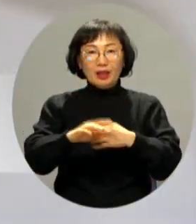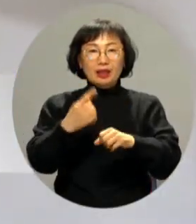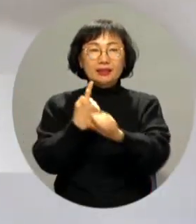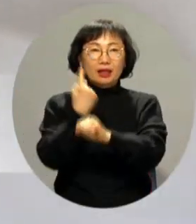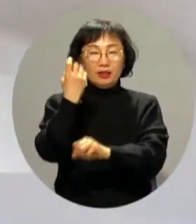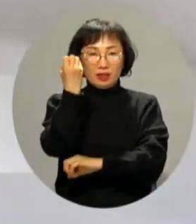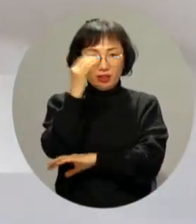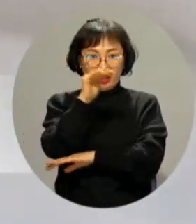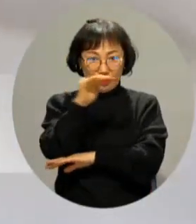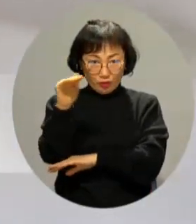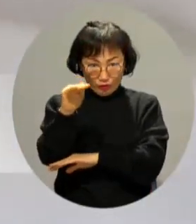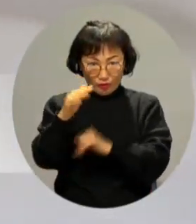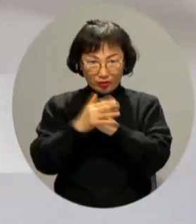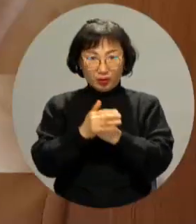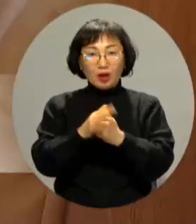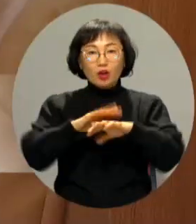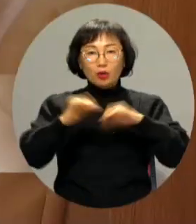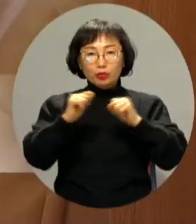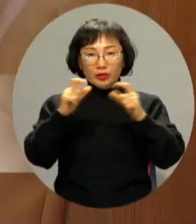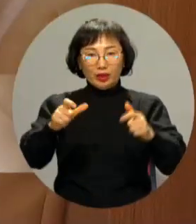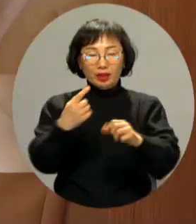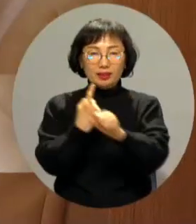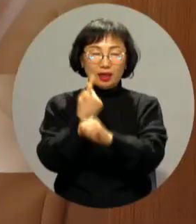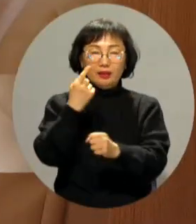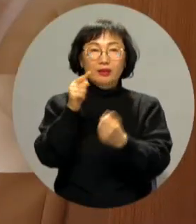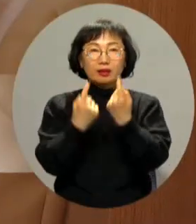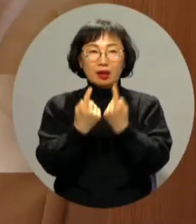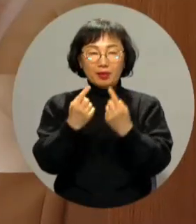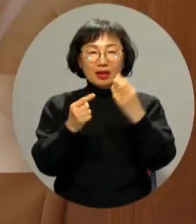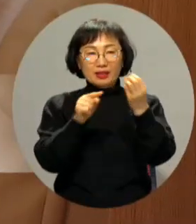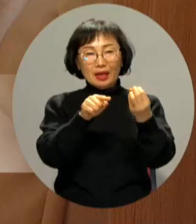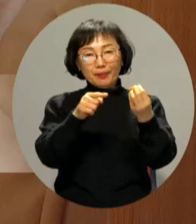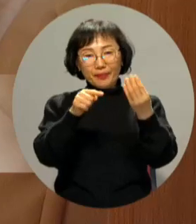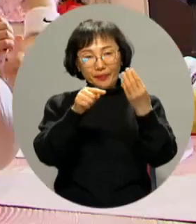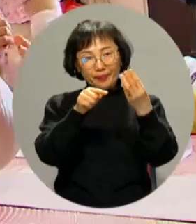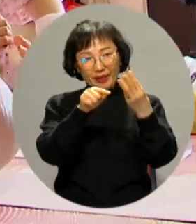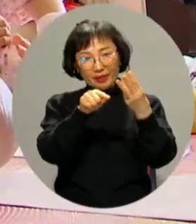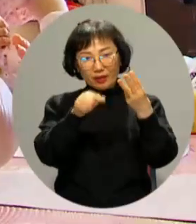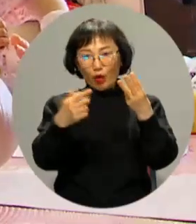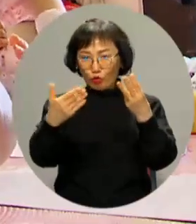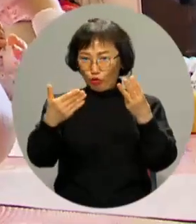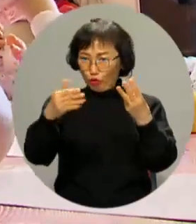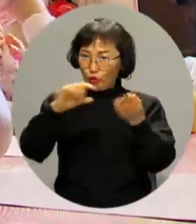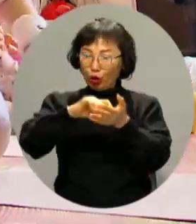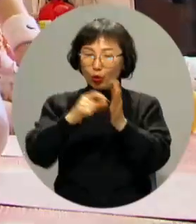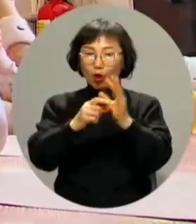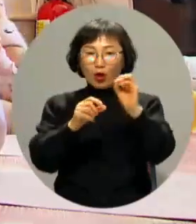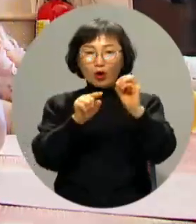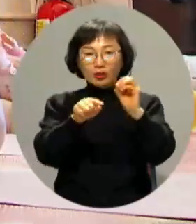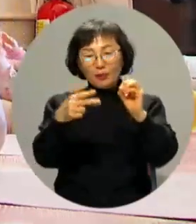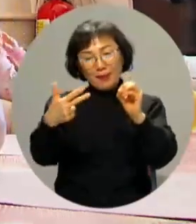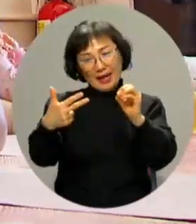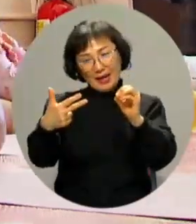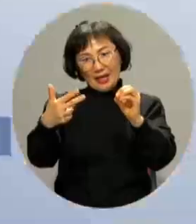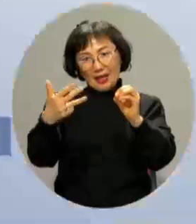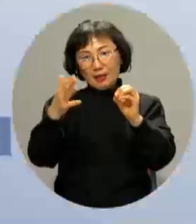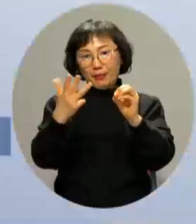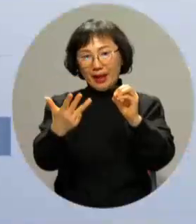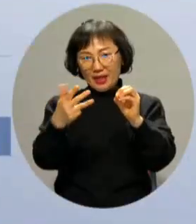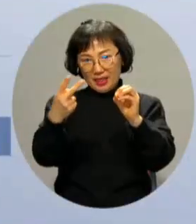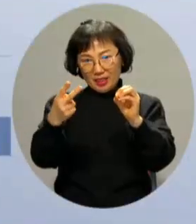지난해 기준 전북에 합계 출산율은 전년대비 3.9% 감소한 0.82명의 그친 것으로 나타났습니다